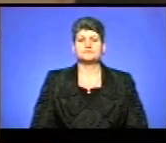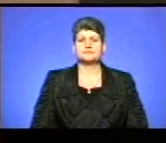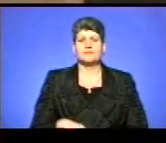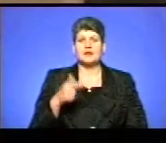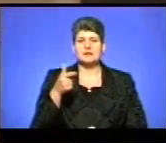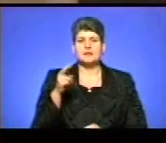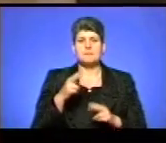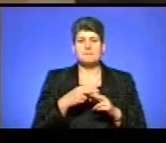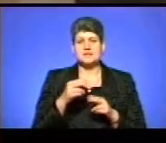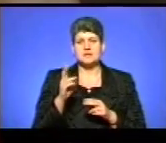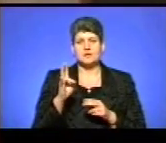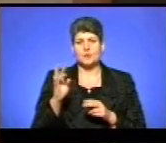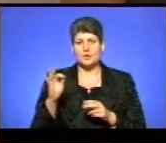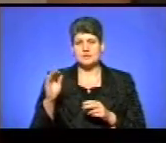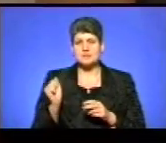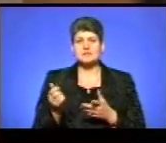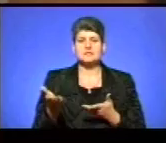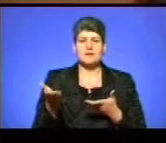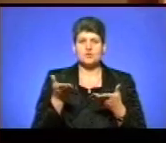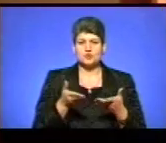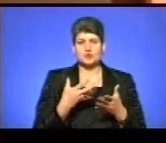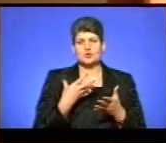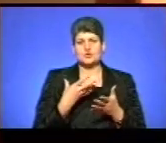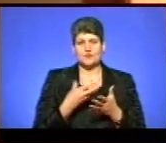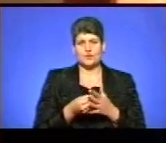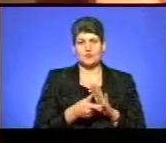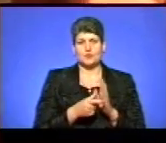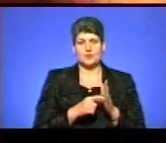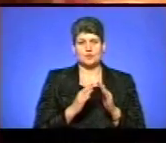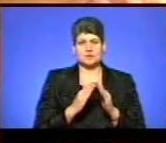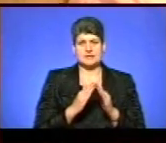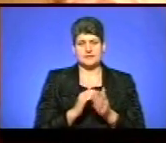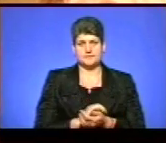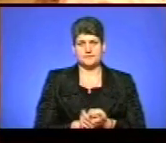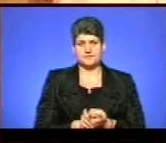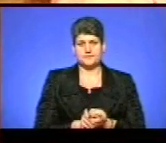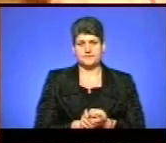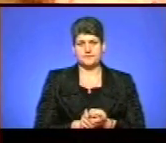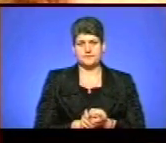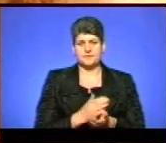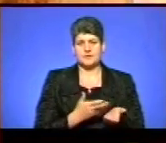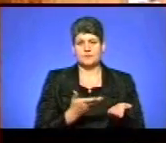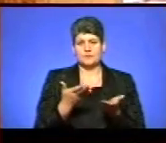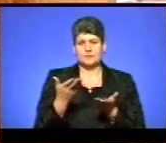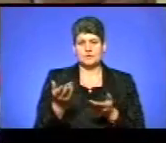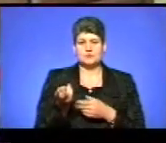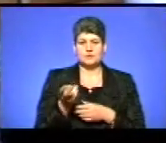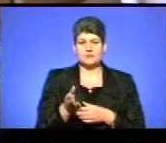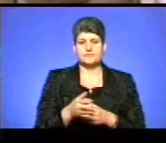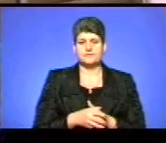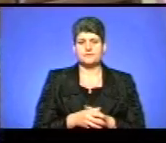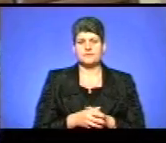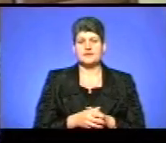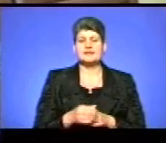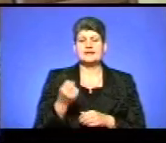Ганна Безноса запрошує нас до своєї оселі. Заходьте, прошу. Заходьте.